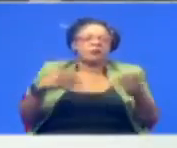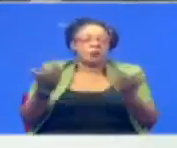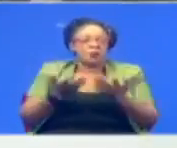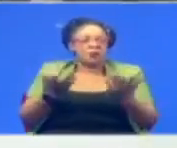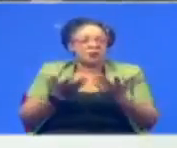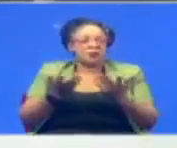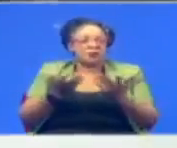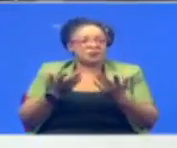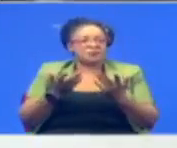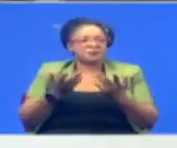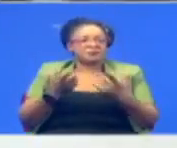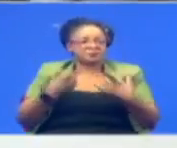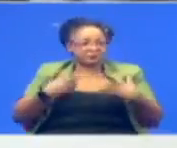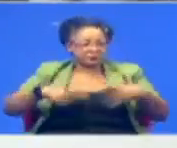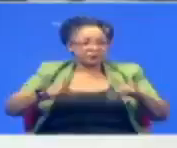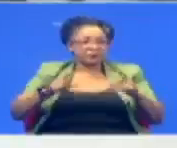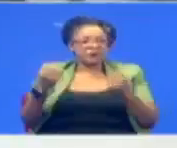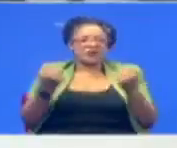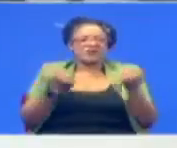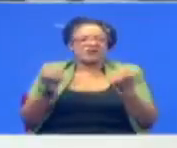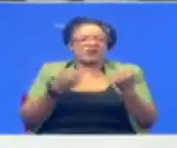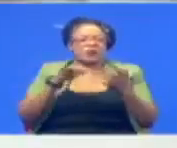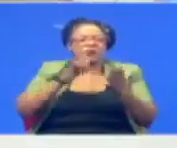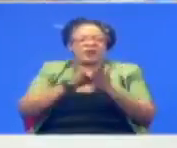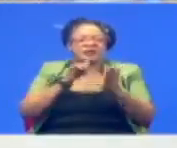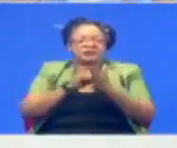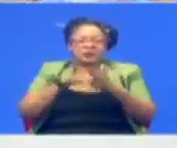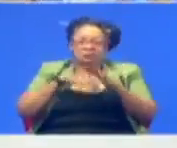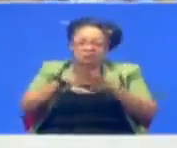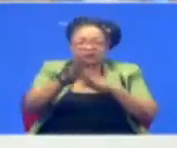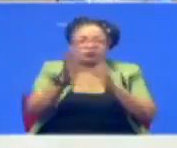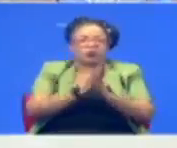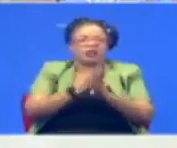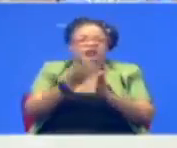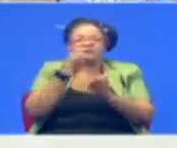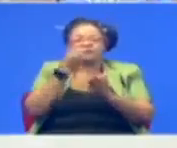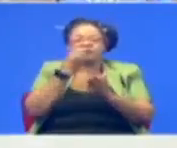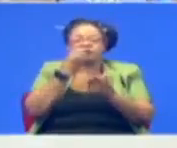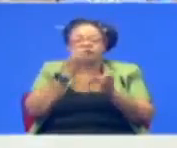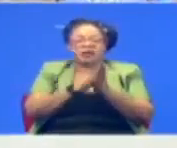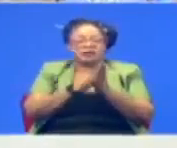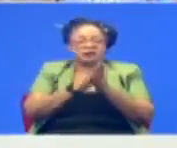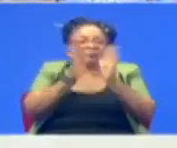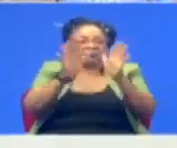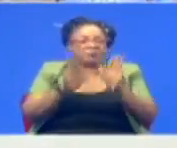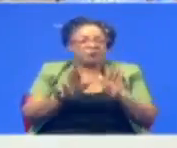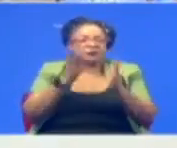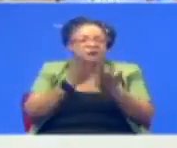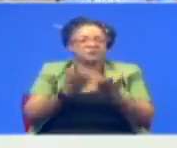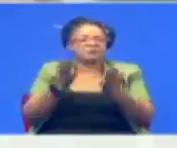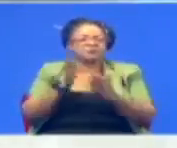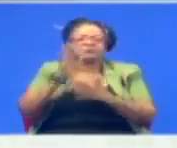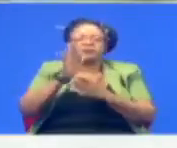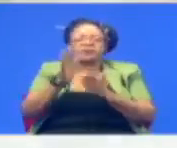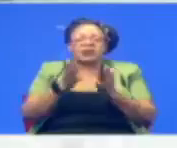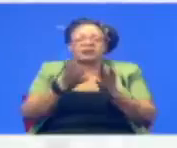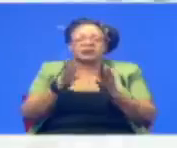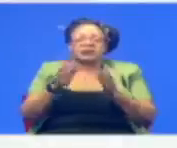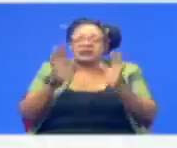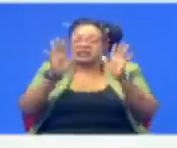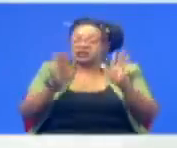magari yanayosafirisha chakula na bidhaa muhimu, wasafiri wanaotoa huduma muhimu waliruhusiwa kupita bila shida yoyote.